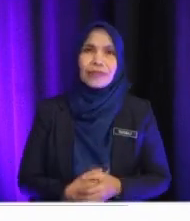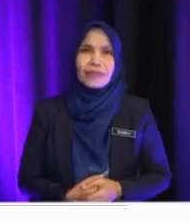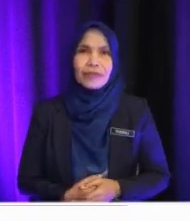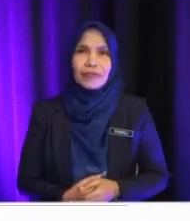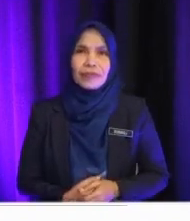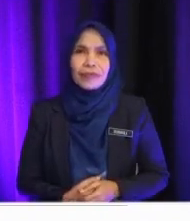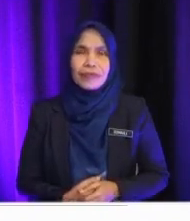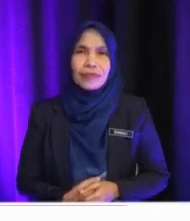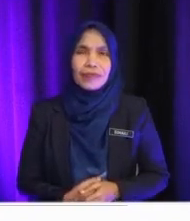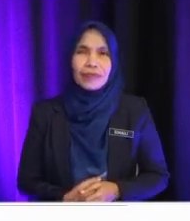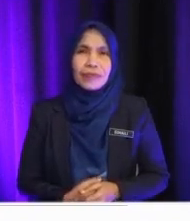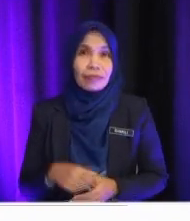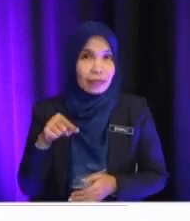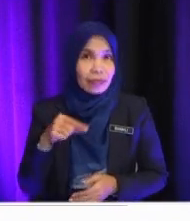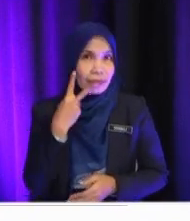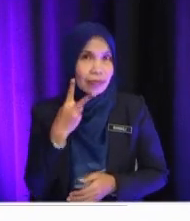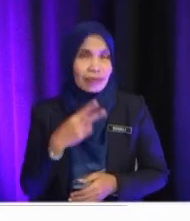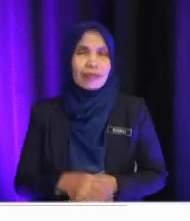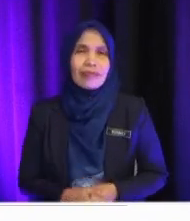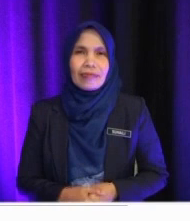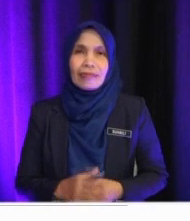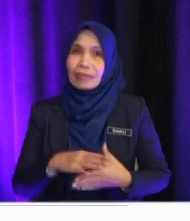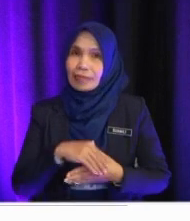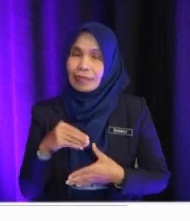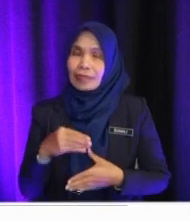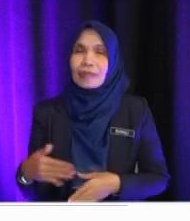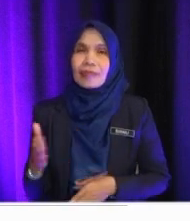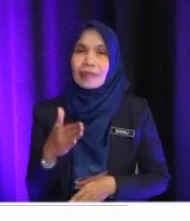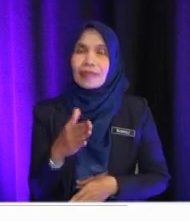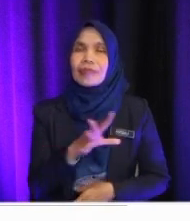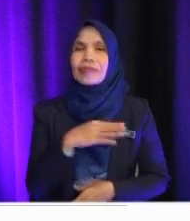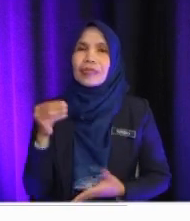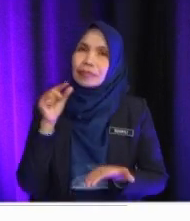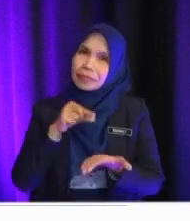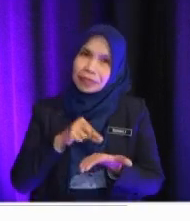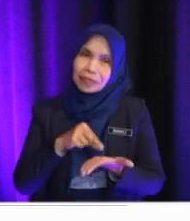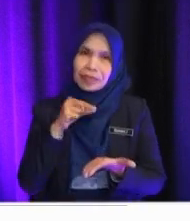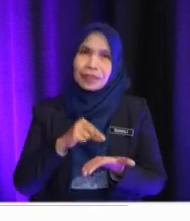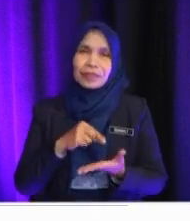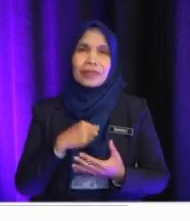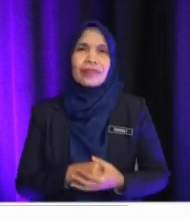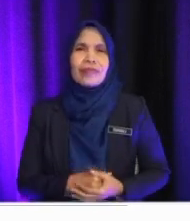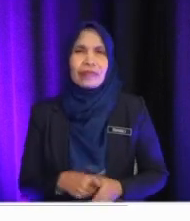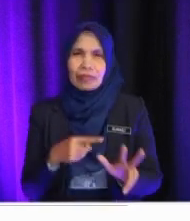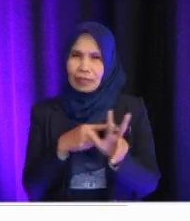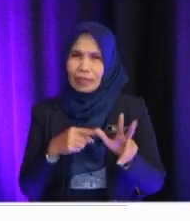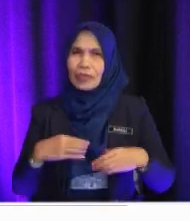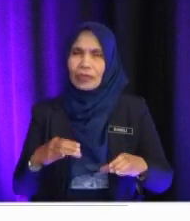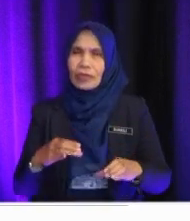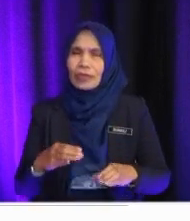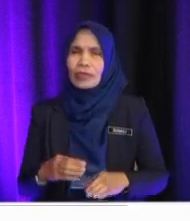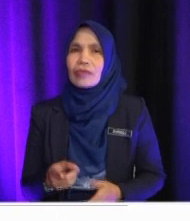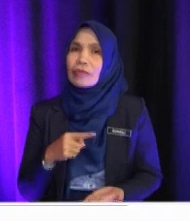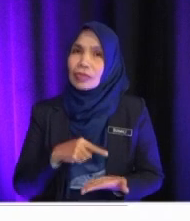tengok kat sini ada daging lah kan, daging, ikan dan juga ayam. Okey, semua tiga-tiga contoh bahan makanan ni